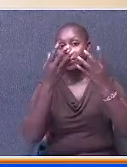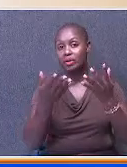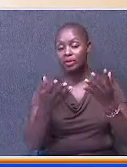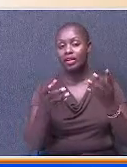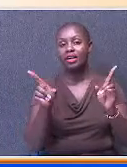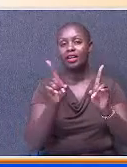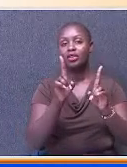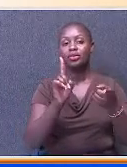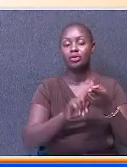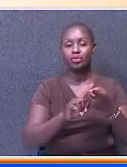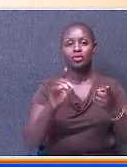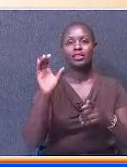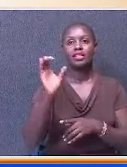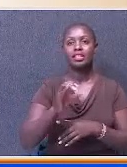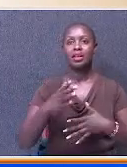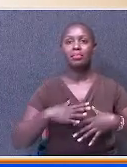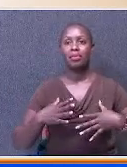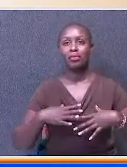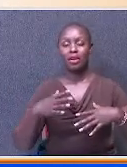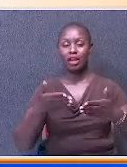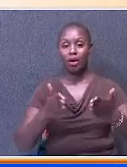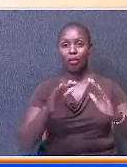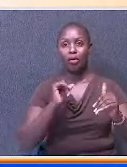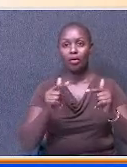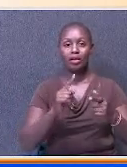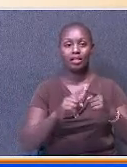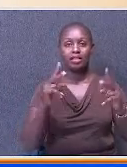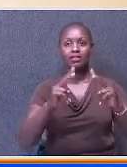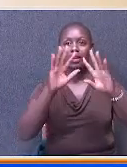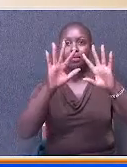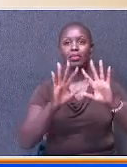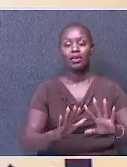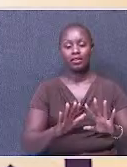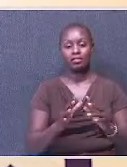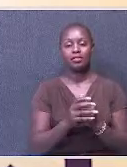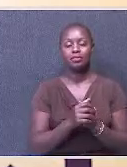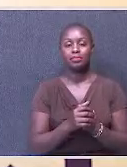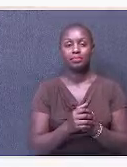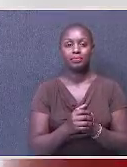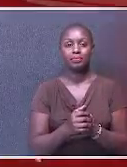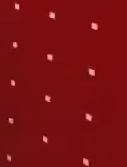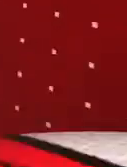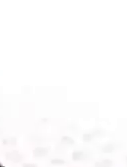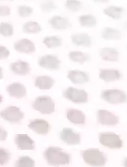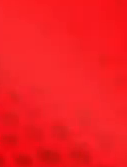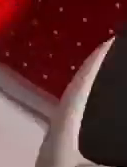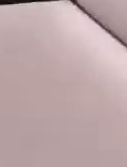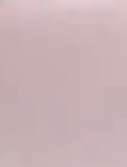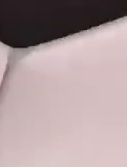habari kwa mwananchi wa kawaida katika njia ambayo ni mwafaka. Collins Lusweti, TV47.